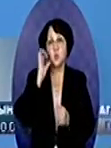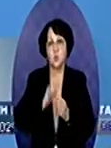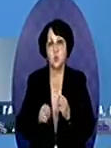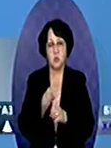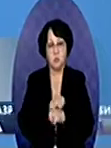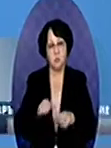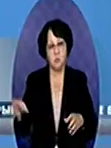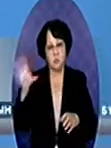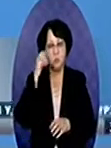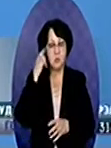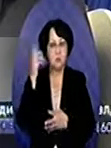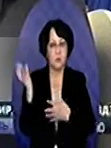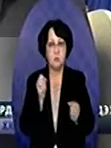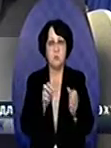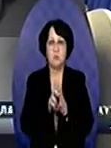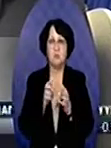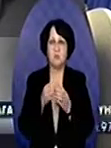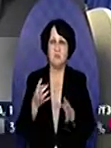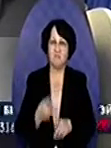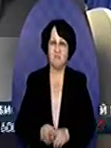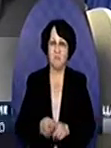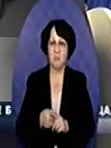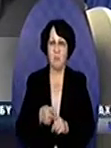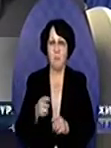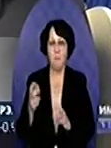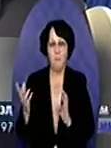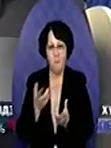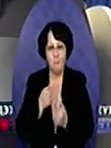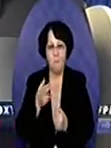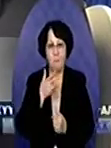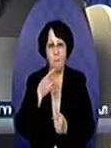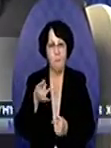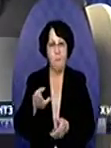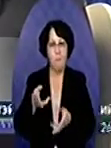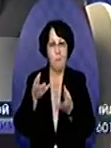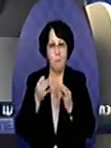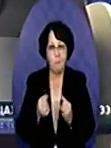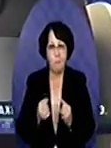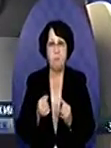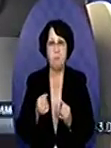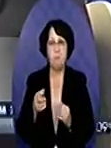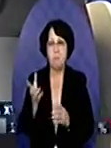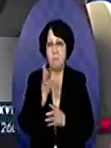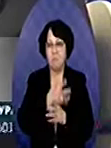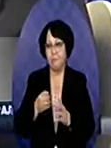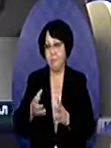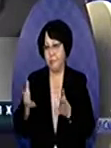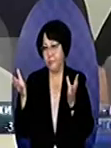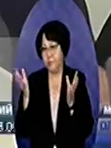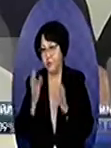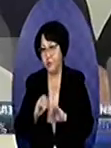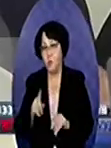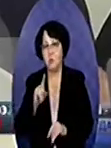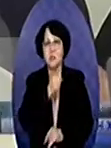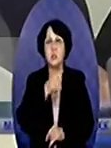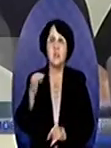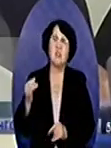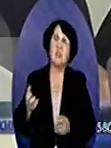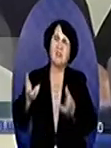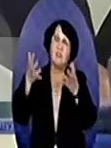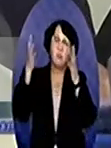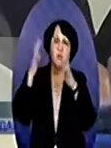мэдэх боломж нээлттэй болох юм байна. Парисын хэлэлцээр нь уур амьсгалын өөрчлөлтийн нөлөөг сааруулж хүлэмжийн хий ялгарлыг бууруулах, дэлхийн